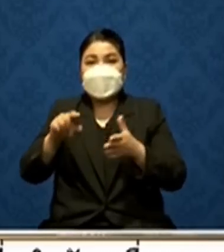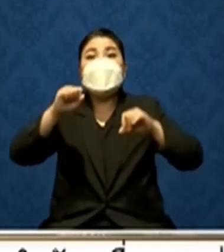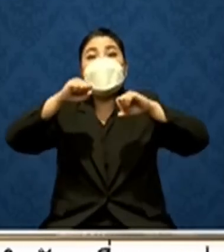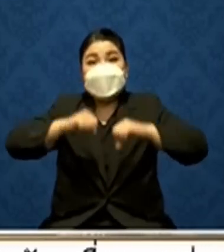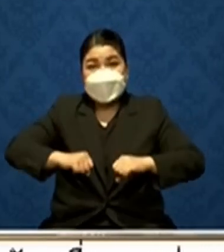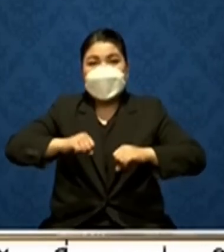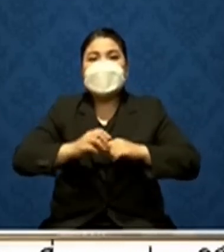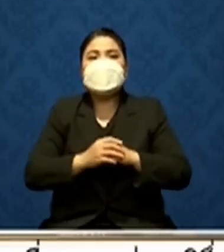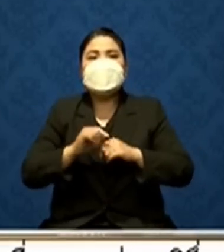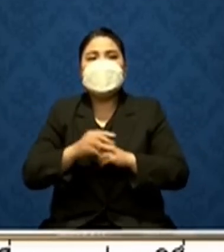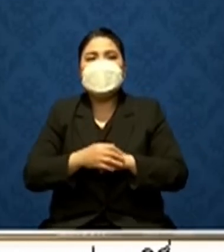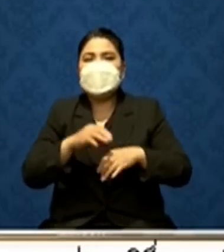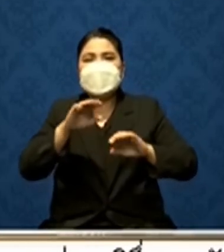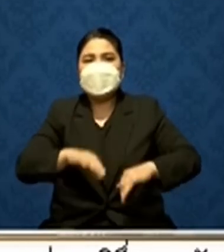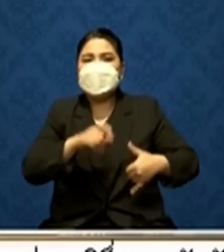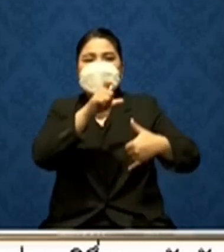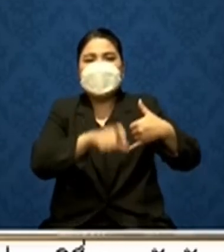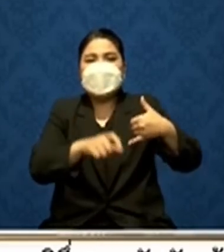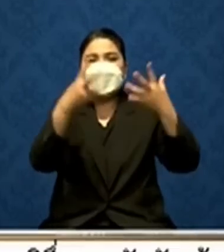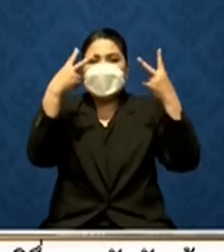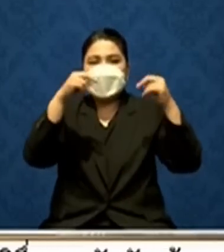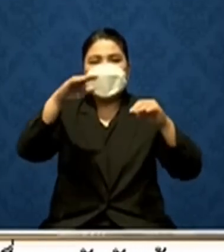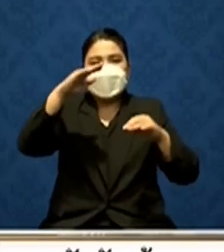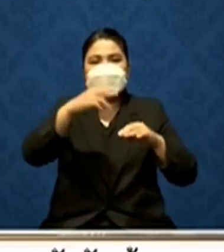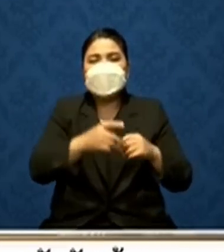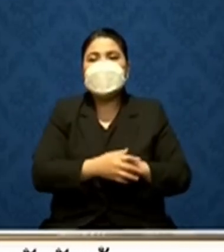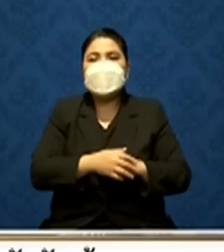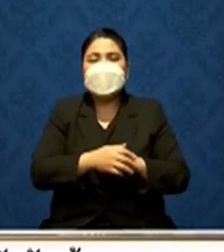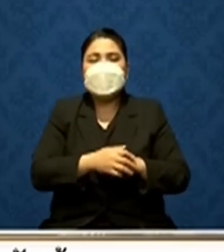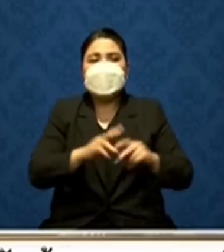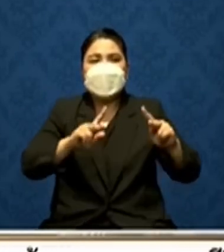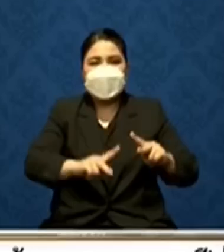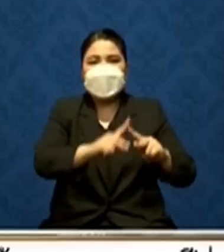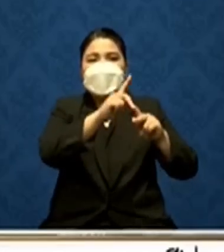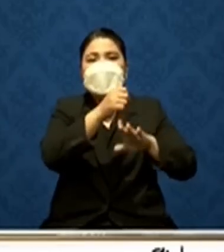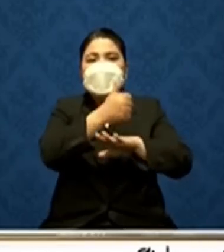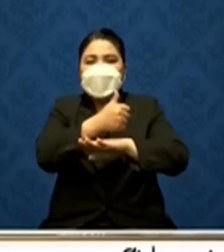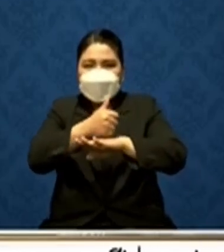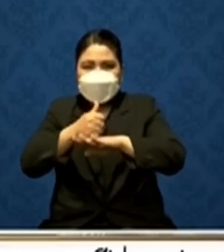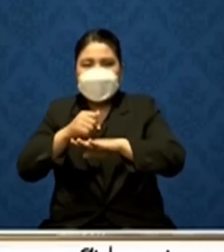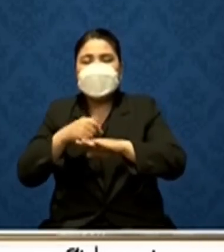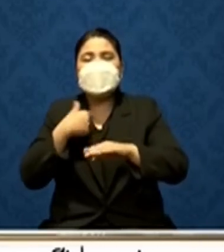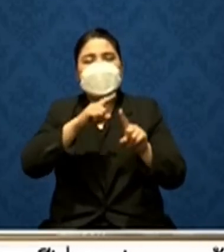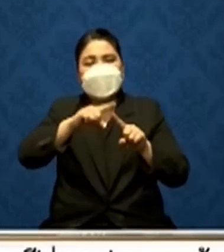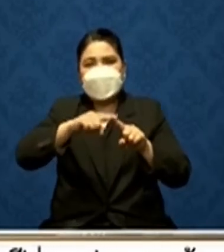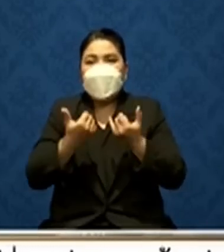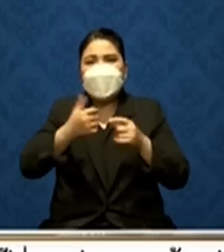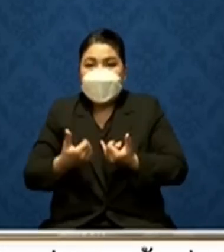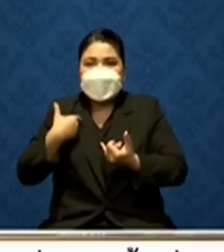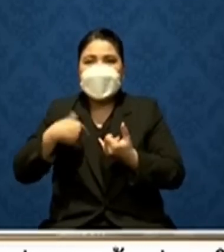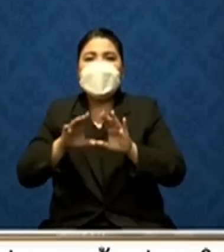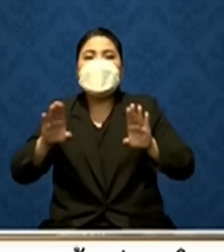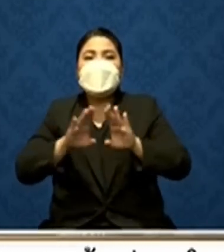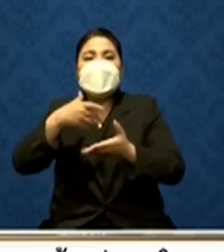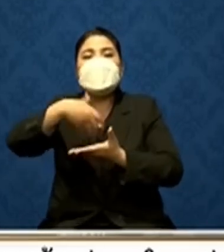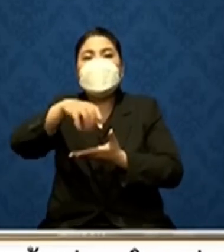ไว้วางใจคนเอกประยุทธ์และคะนำสีที่ถูกอธิบายจะนำมาเปิดเผยอีกแล้วผมก็มั่นใจว่า